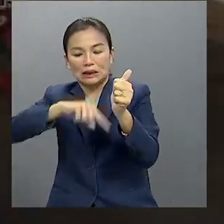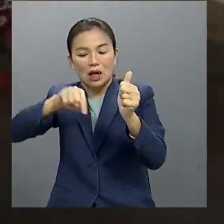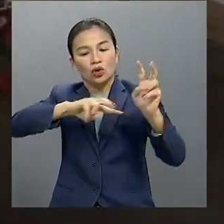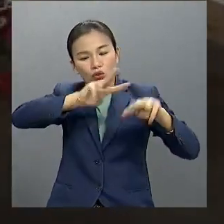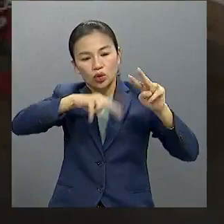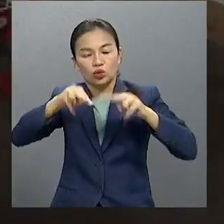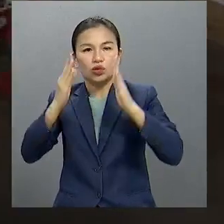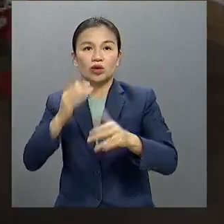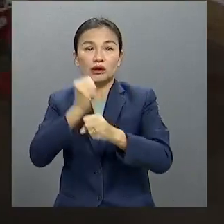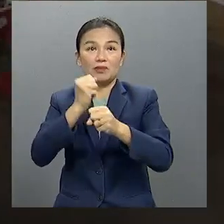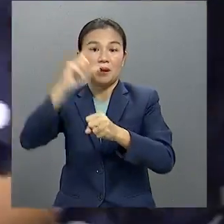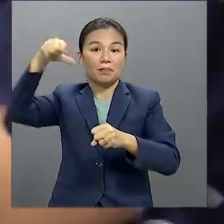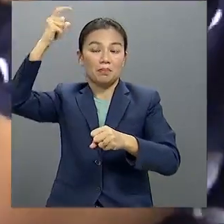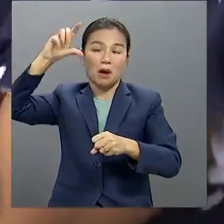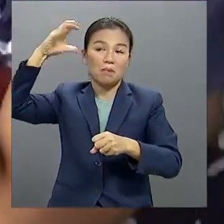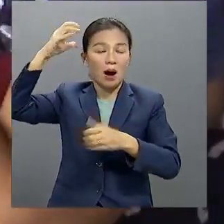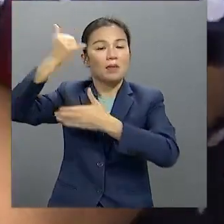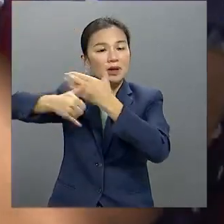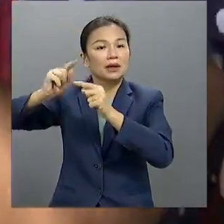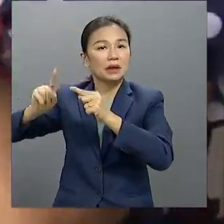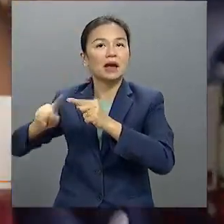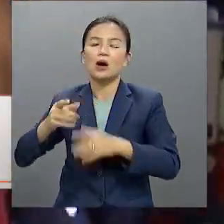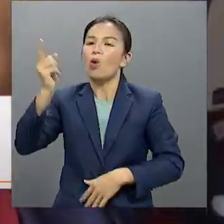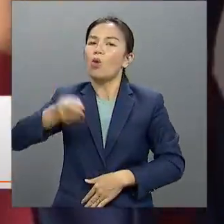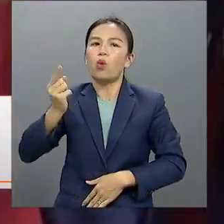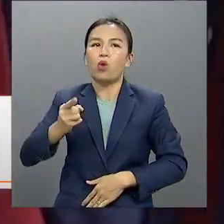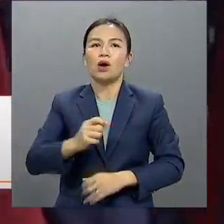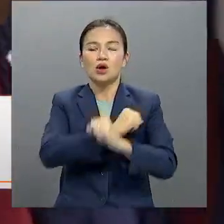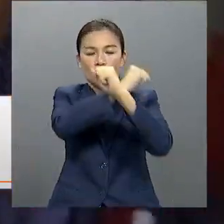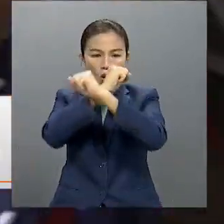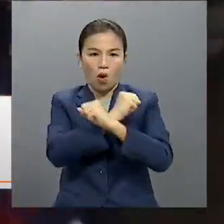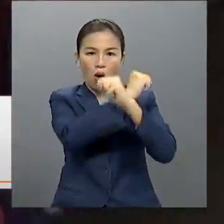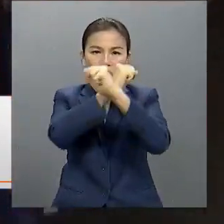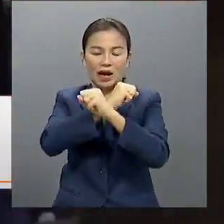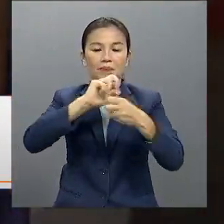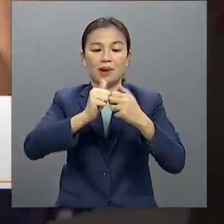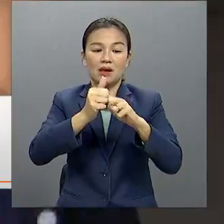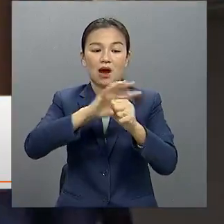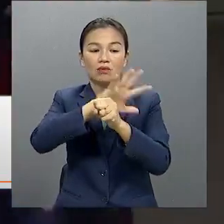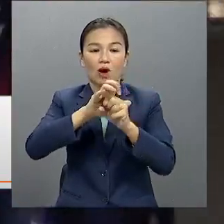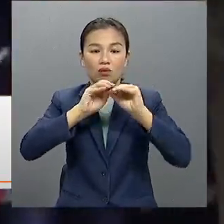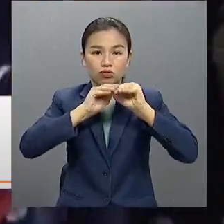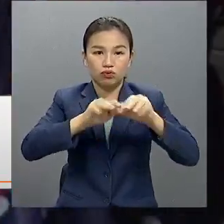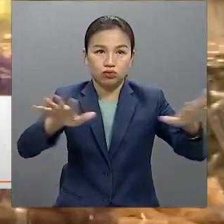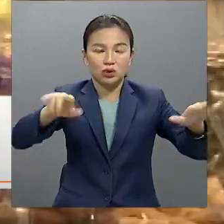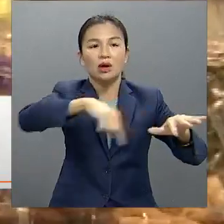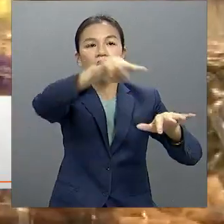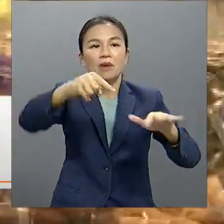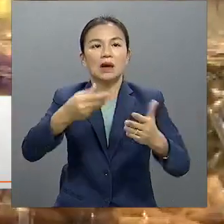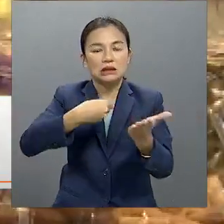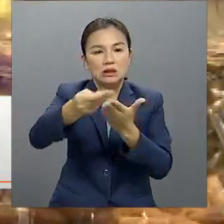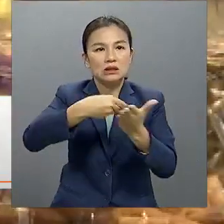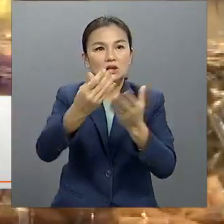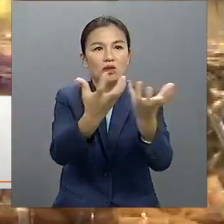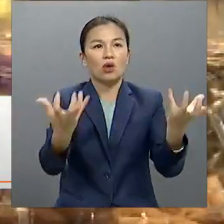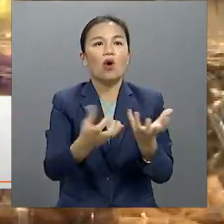ติอยู่เป็นประจำเพื่อสร้างความมั่นใจและลดการแพร่เชื้อระบาดของเชื้อโควิด -19 ให้กับประชาชนที่มาใช้บริการตลาดรวมถึงต